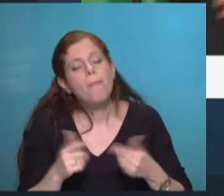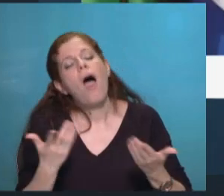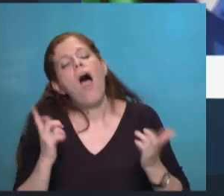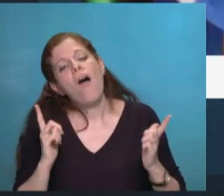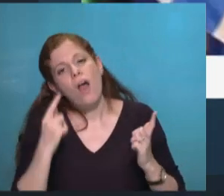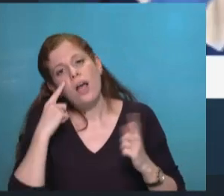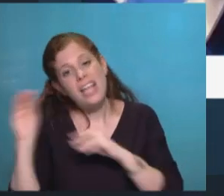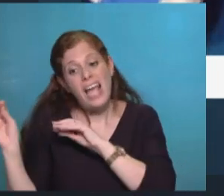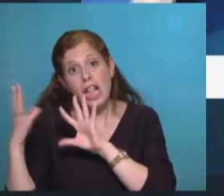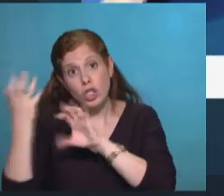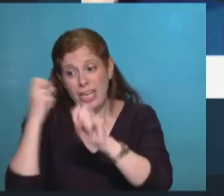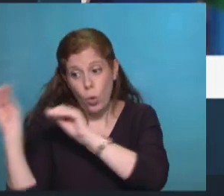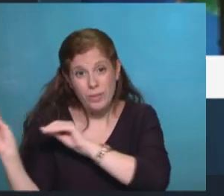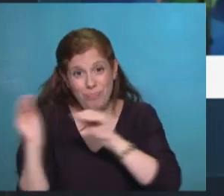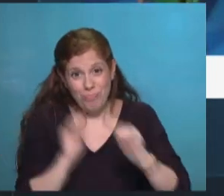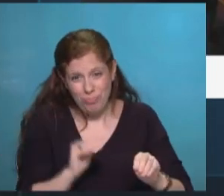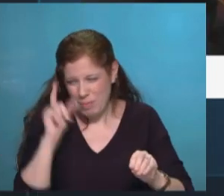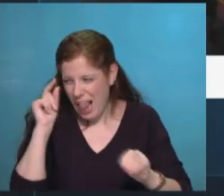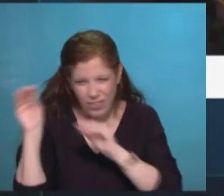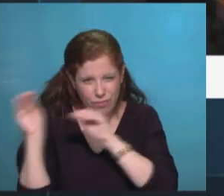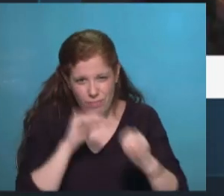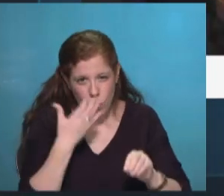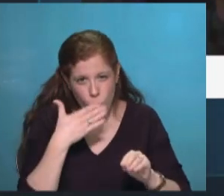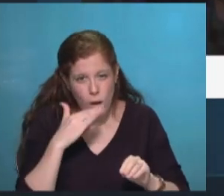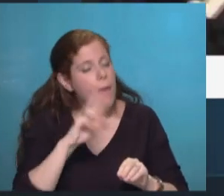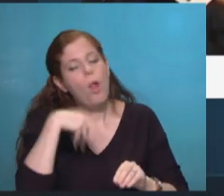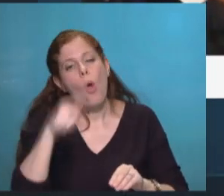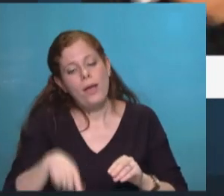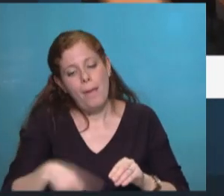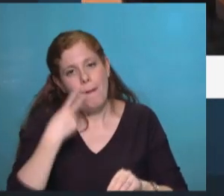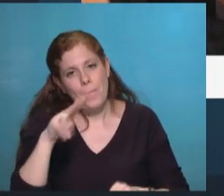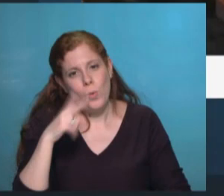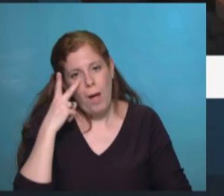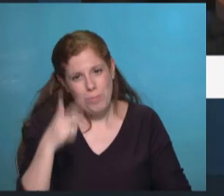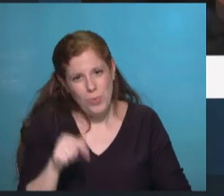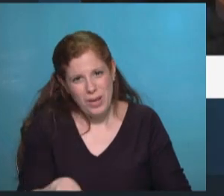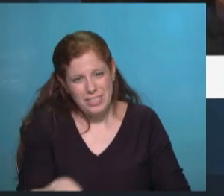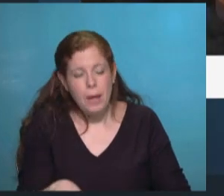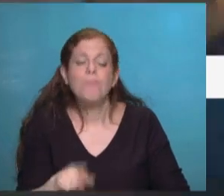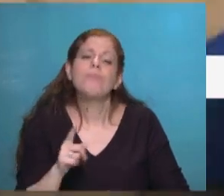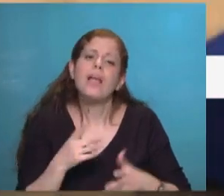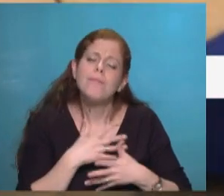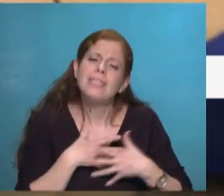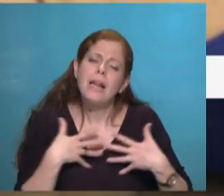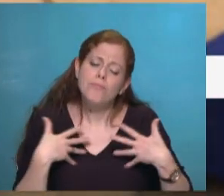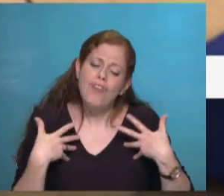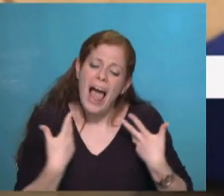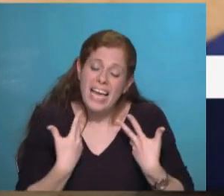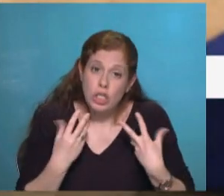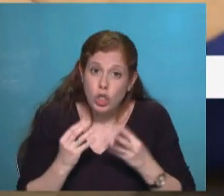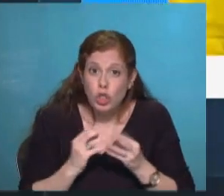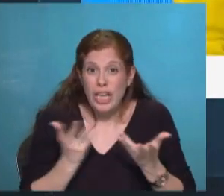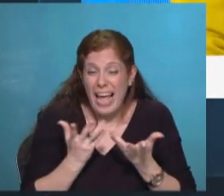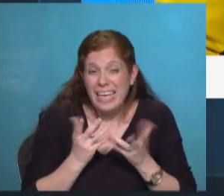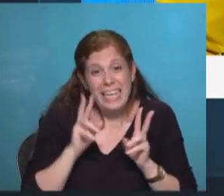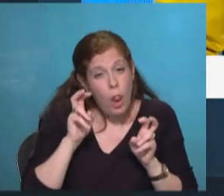העברת השגרירות לא תהיה במהלך הביקור. הברזילאים פותחים נציגות, מה שנקרא להרגיש עם, אבל להיות בלי.